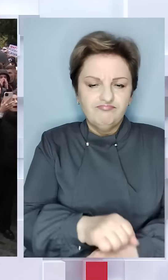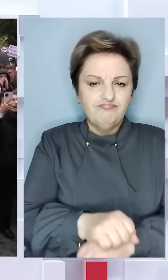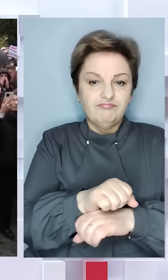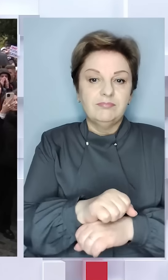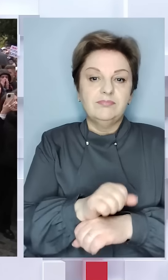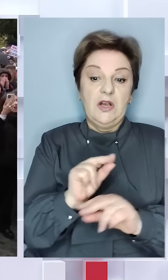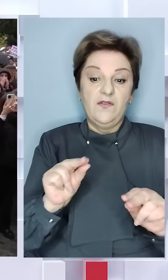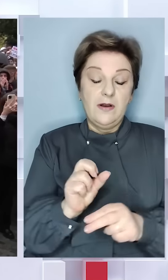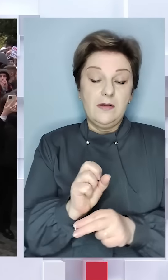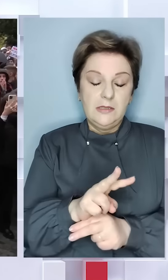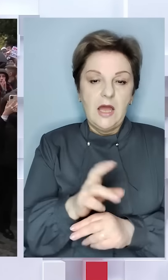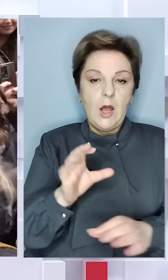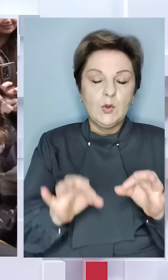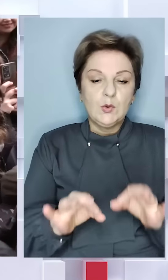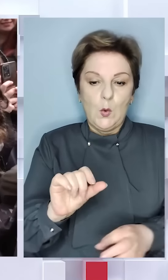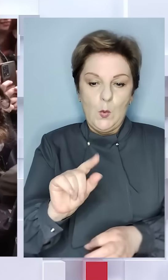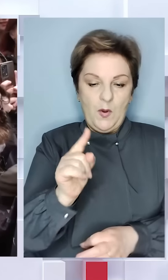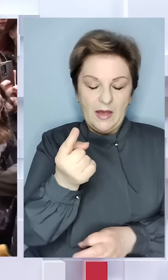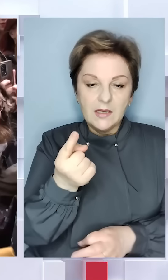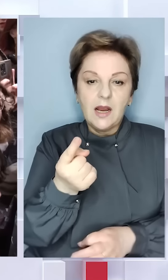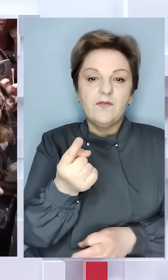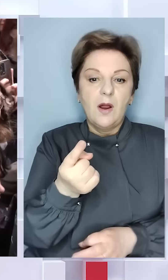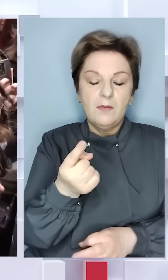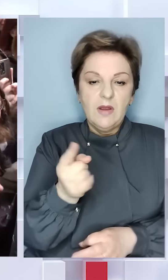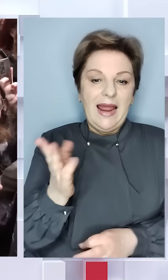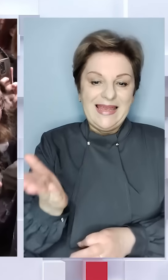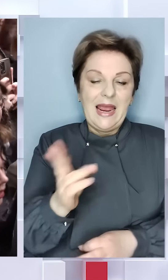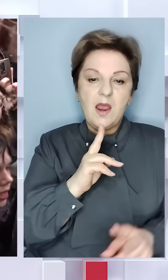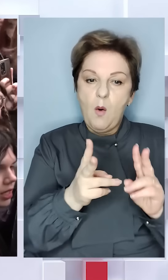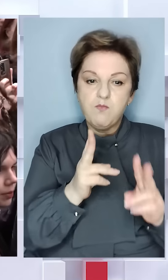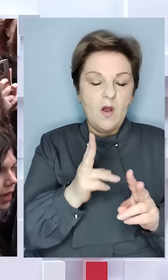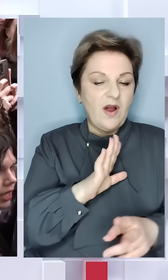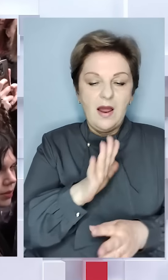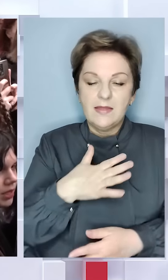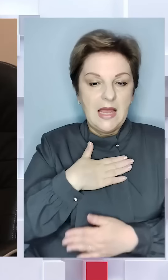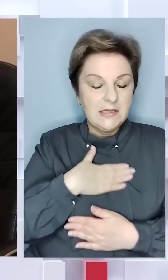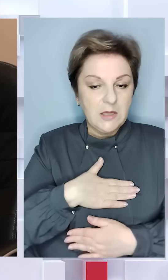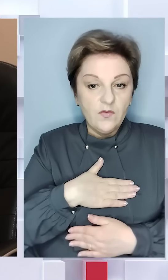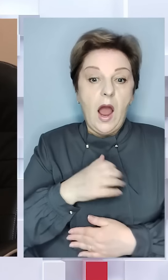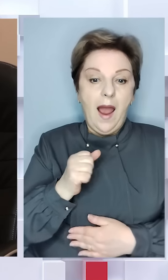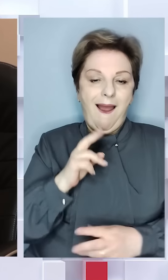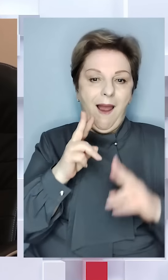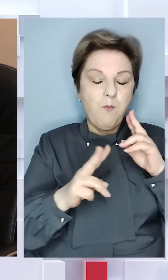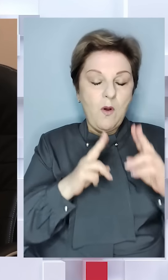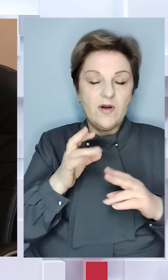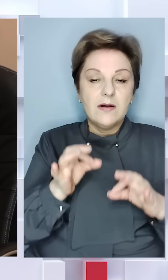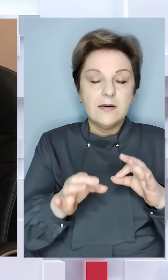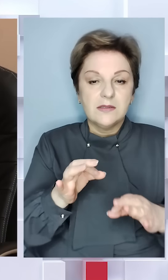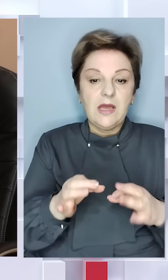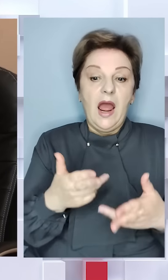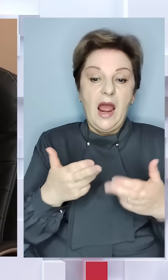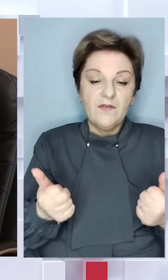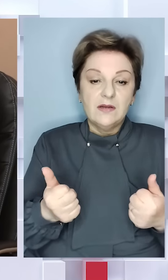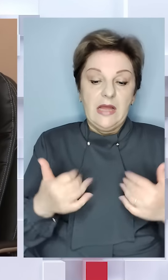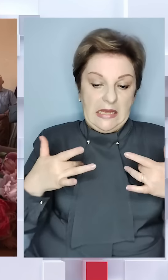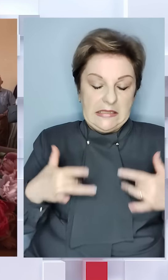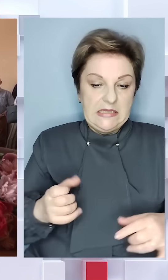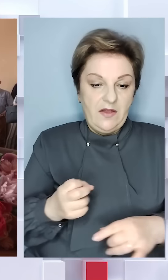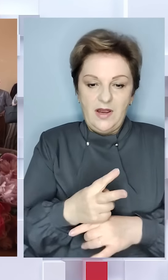викладачку звільнили. Суд першої інстанції її позов на оскарження не задовольнив, але апеляційний суд визнав